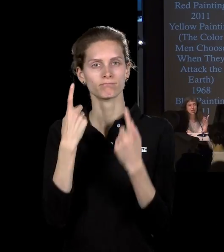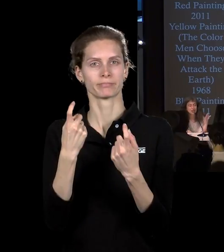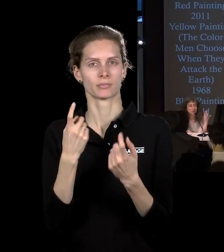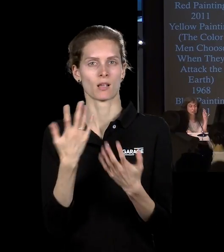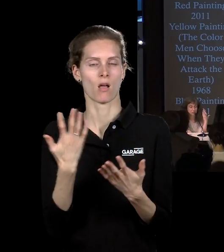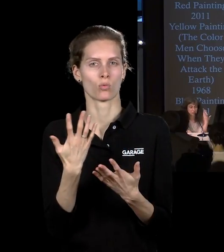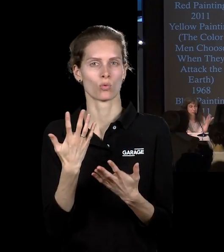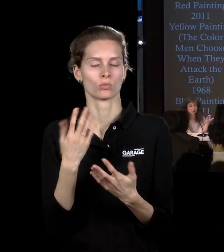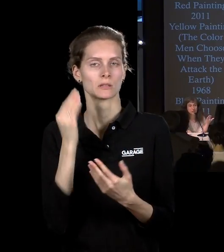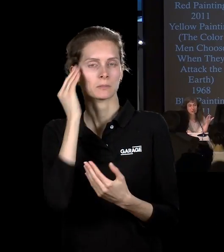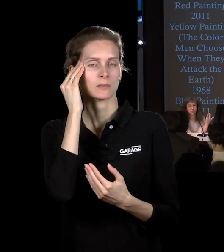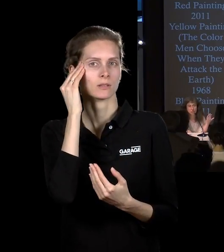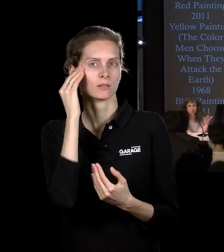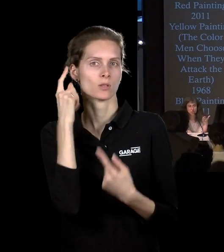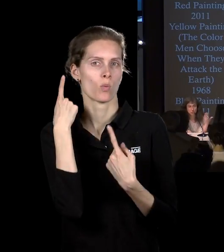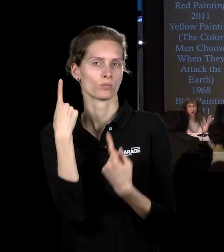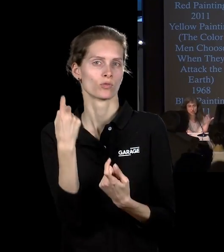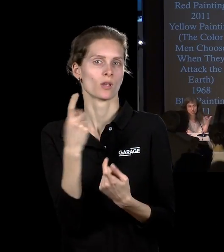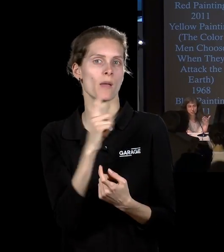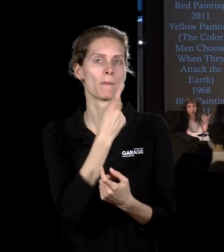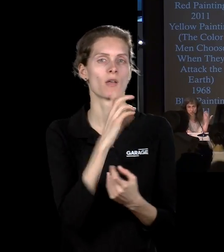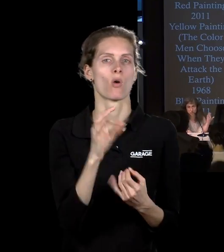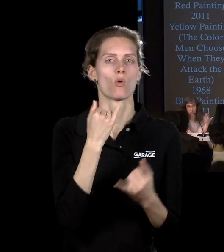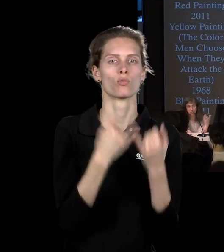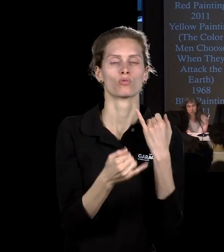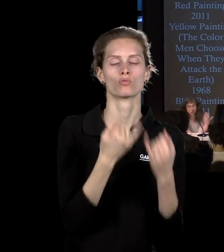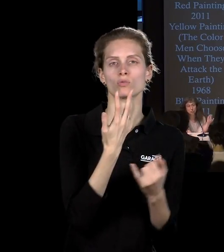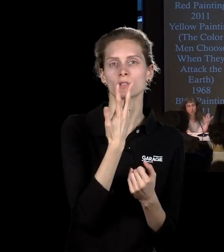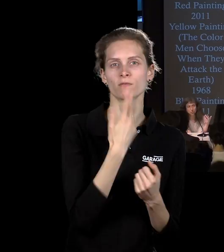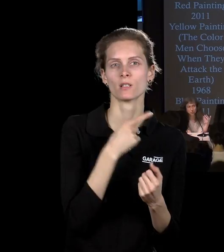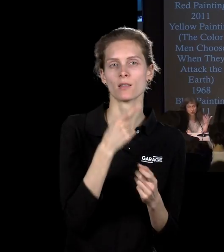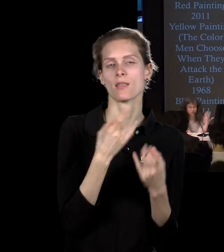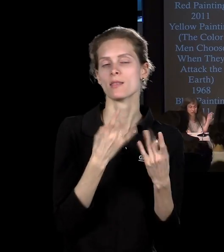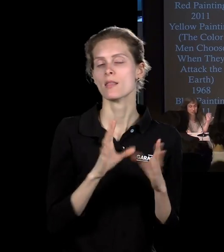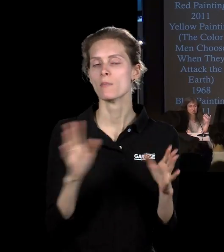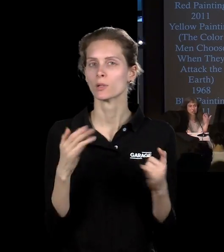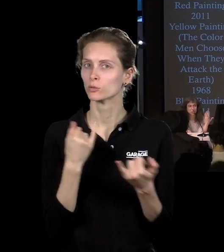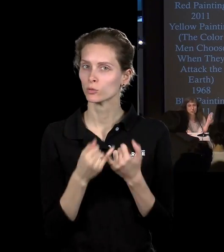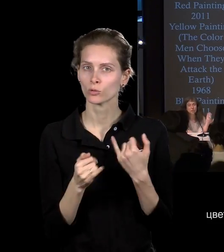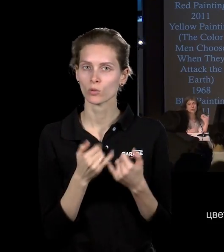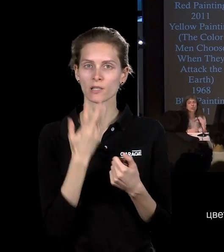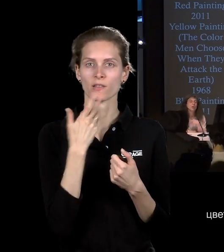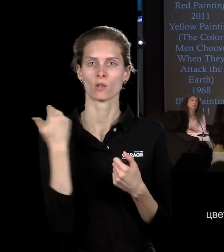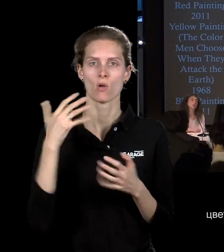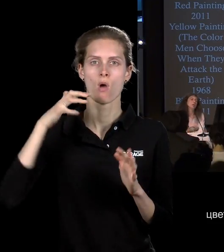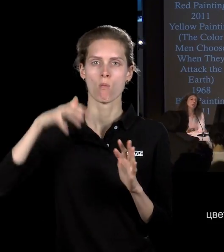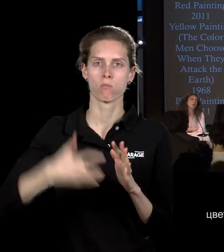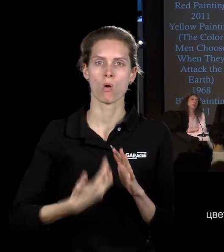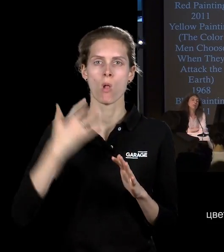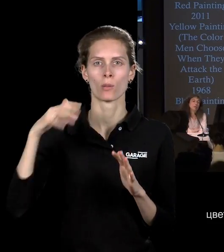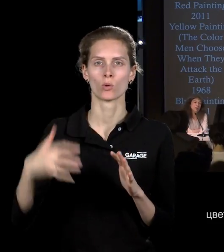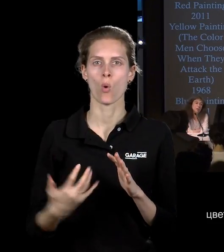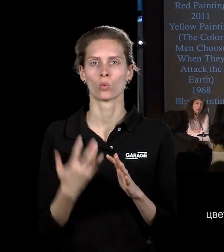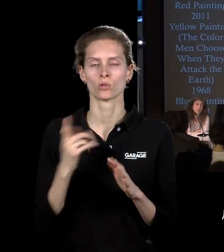стейтмент. Первый стейтмент был про желтый цвет и про то, что это не просто же вот этот цвет бульдозера, цвет, который человек выбирает,